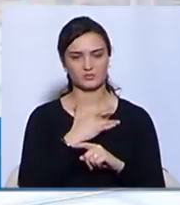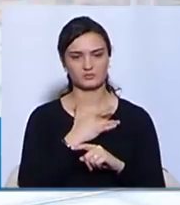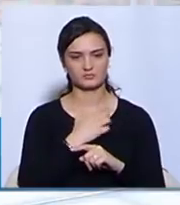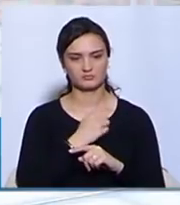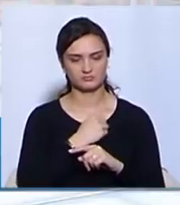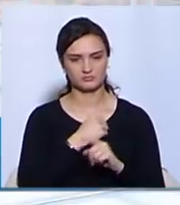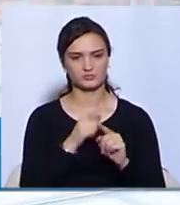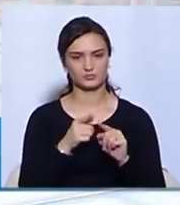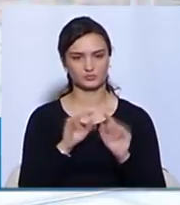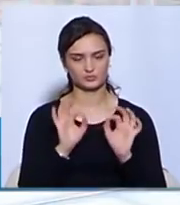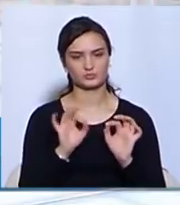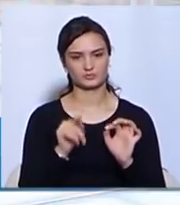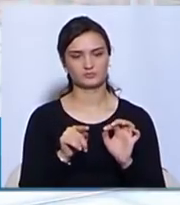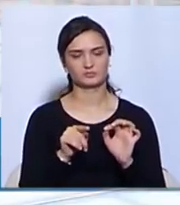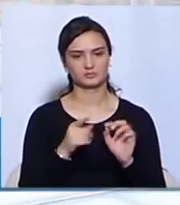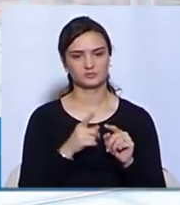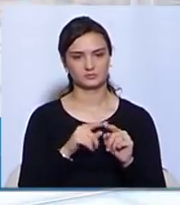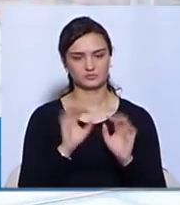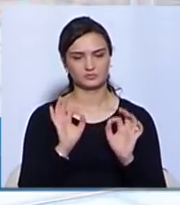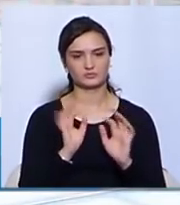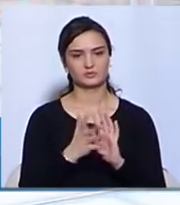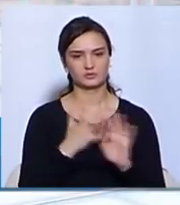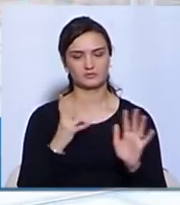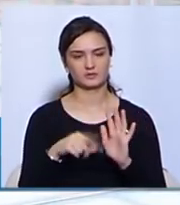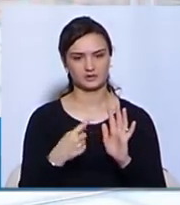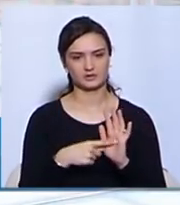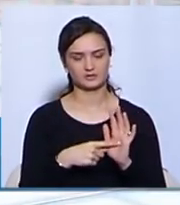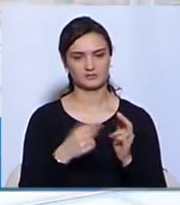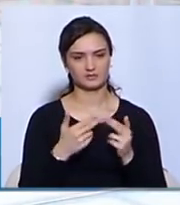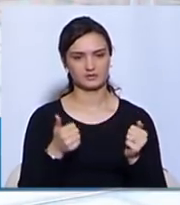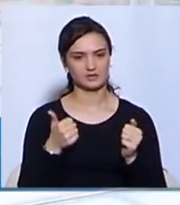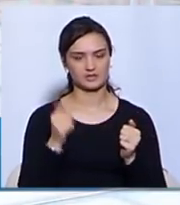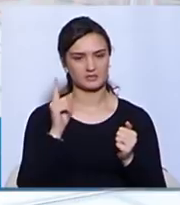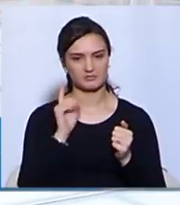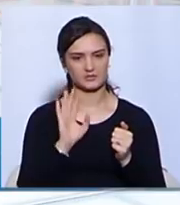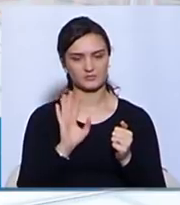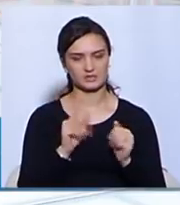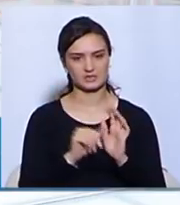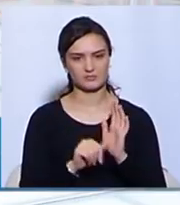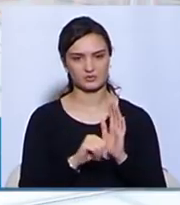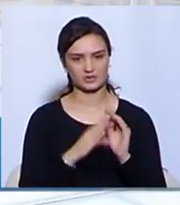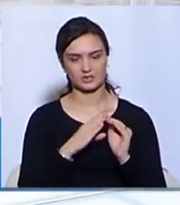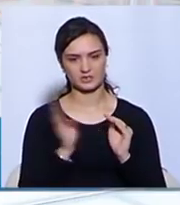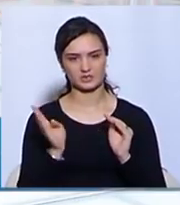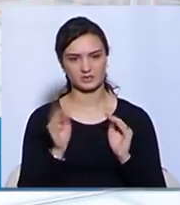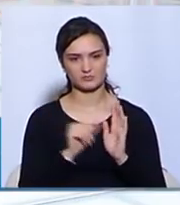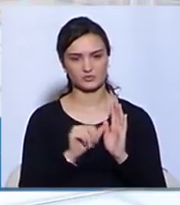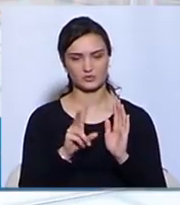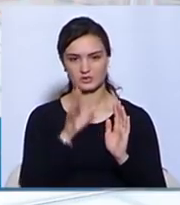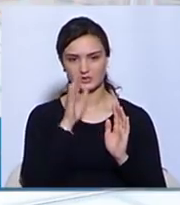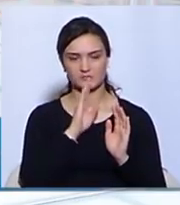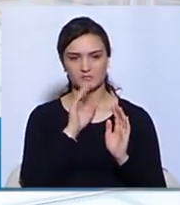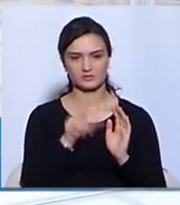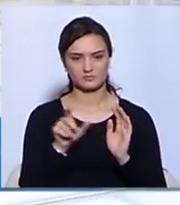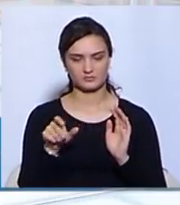გულისფრიალი, სწორედ აი ამ მისთვის ჩვეულ დღეებში რაღაცა მსად კარგად არ მესმოდა. 60 გადაცილებულ ქალბატონზე. 62 წლის